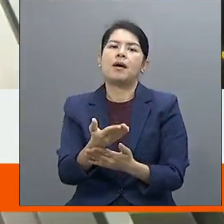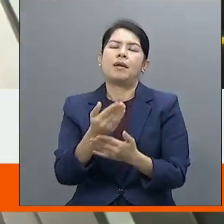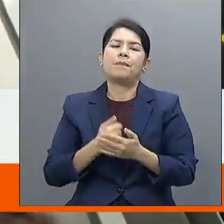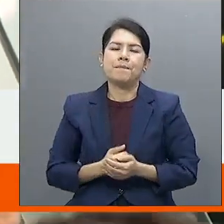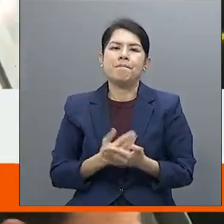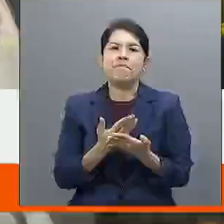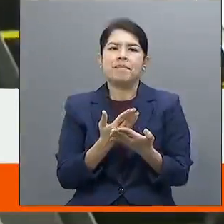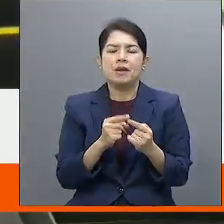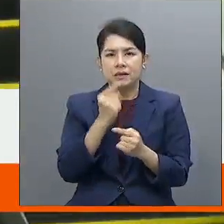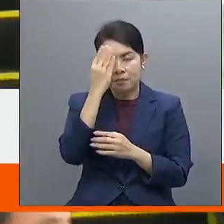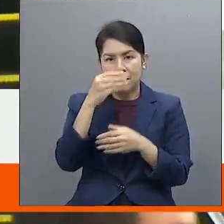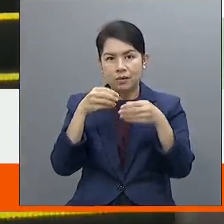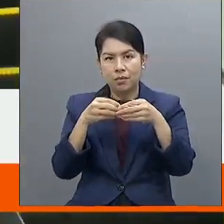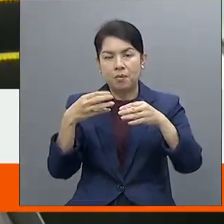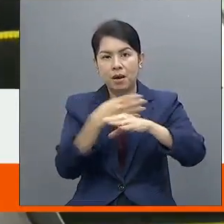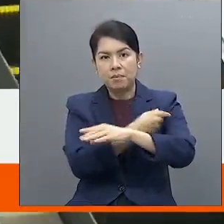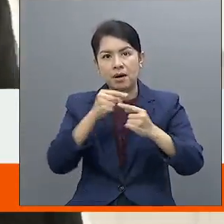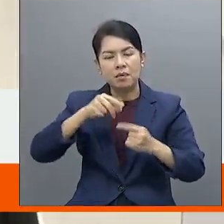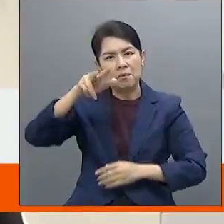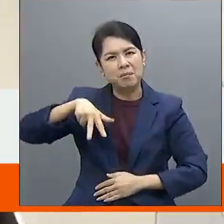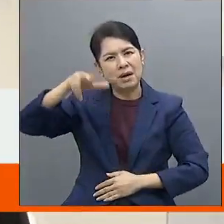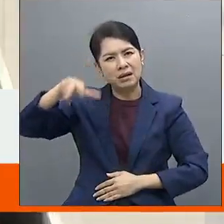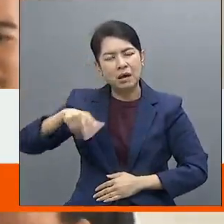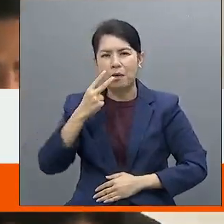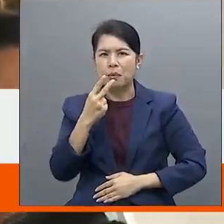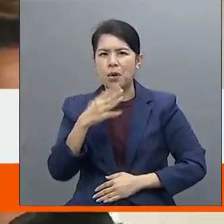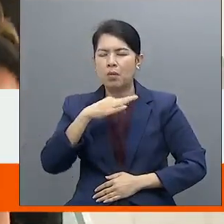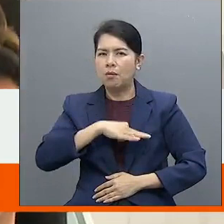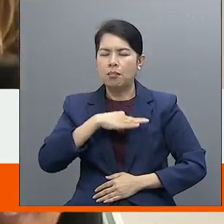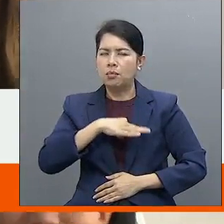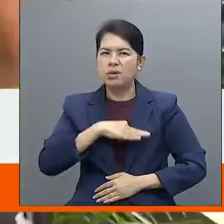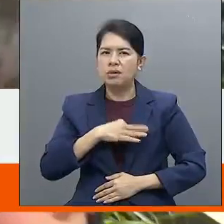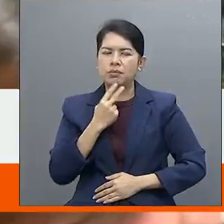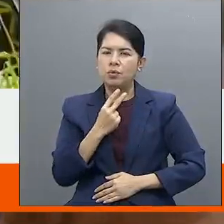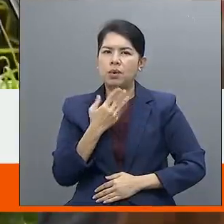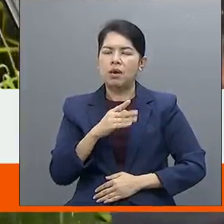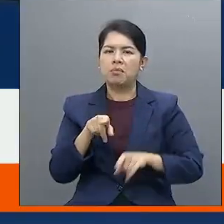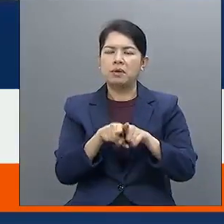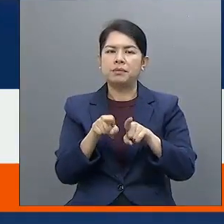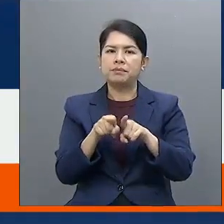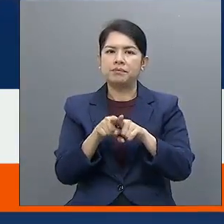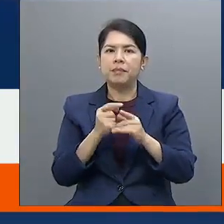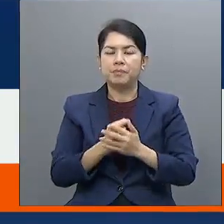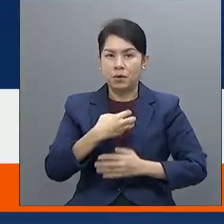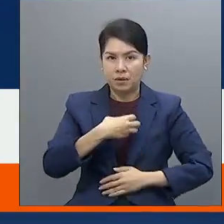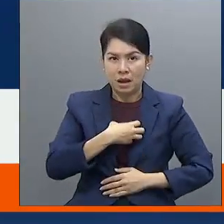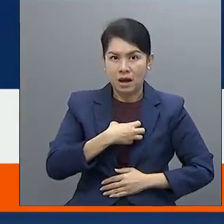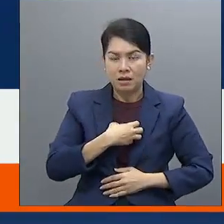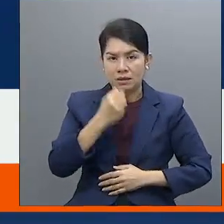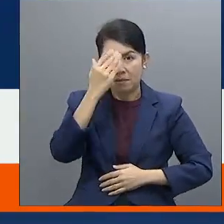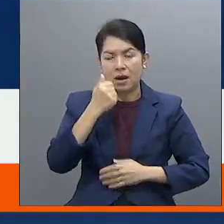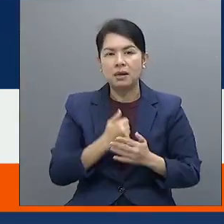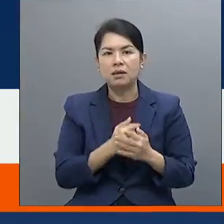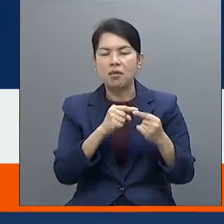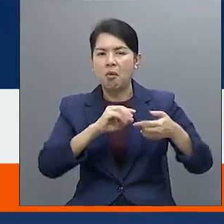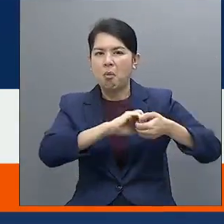ค่ะ ถูกไหมครับเพราะฉะนั้นเนี่ยการกระทำของพรรคเพื่อไทยครั้งนี้ผมพูดตรงๆนะเหมือนกับว่าต้องการที่จะเอามือออกจากเพื่อก้าว